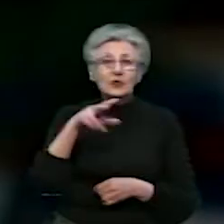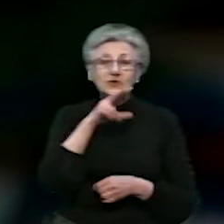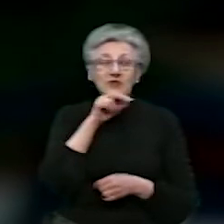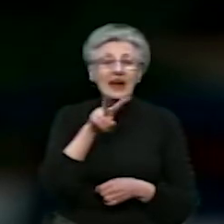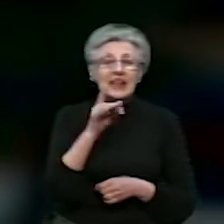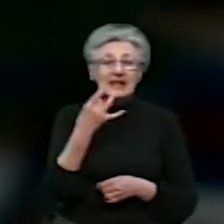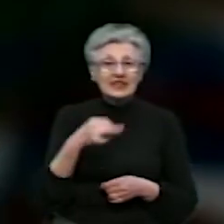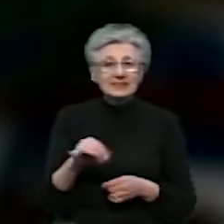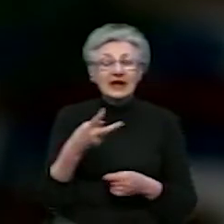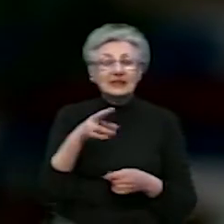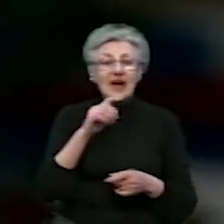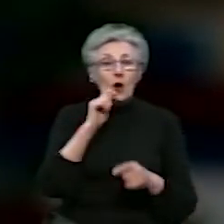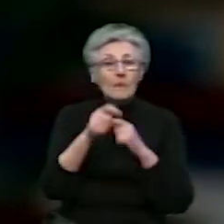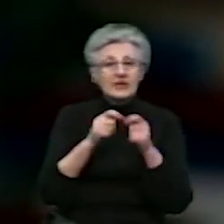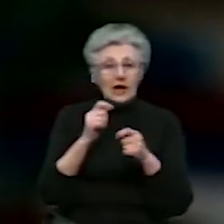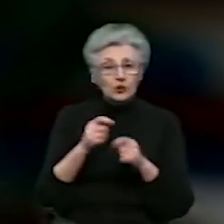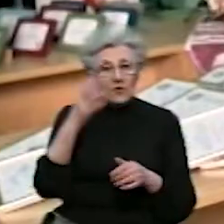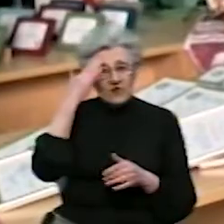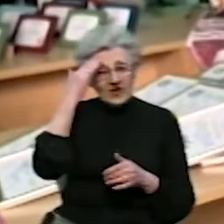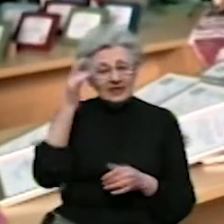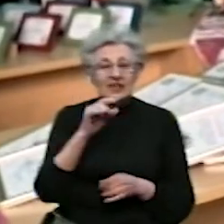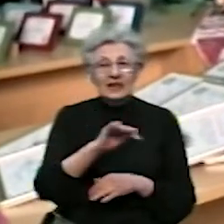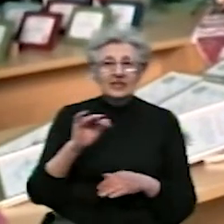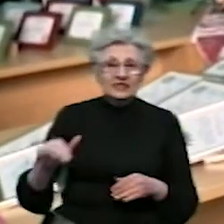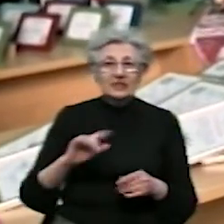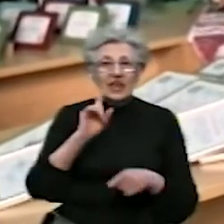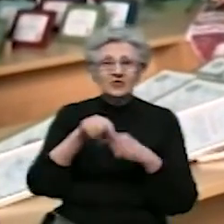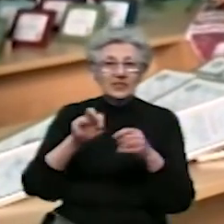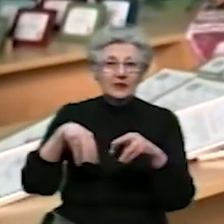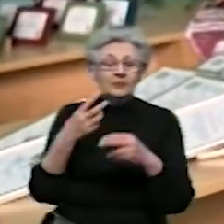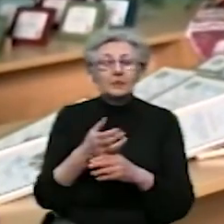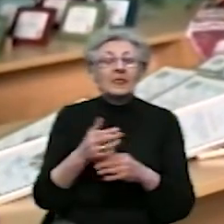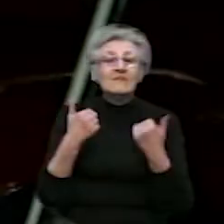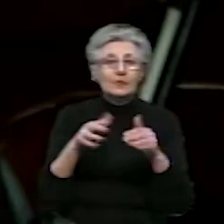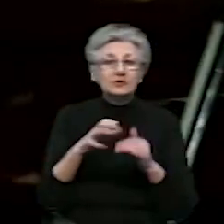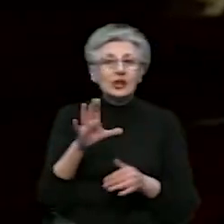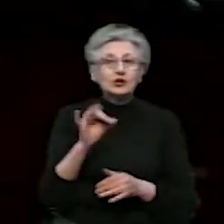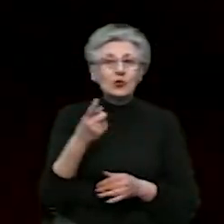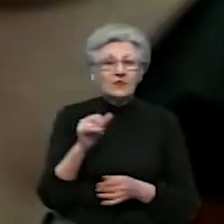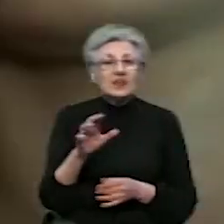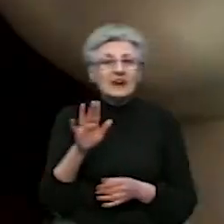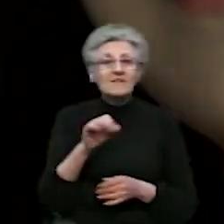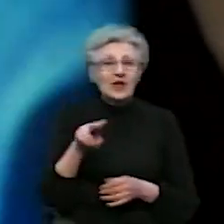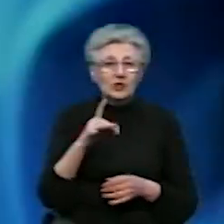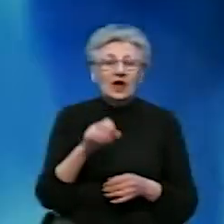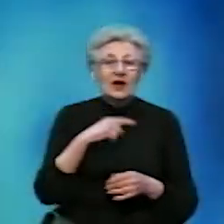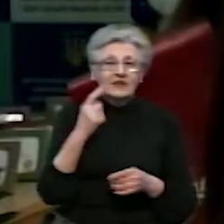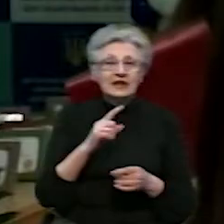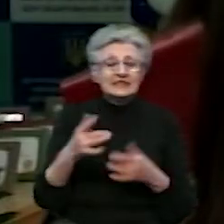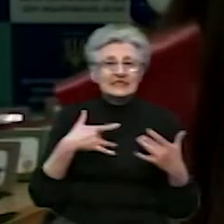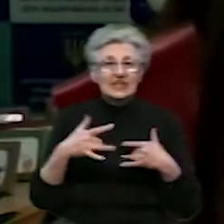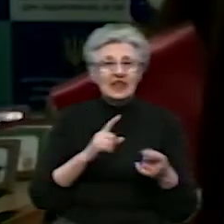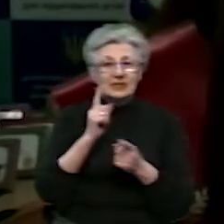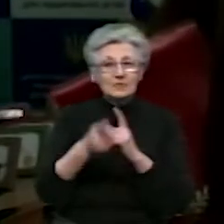для обдарованих дітей транслюють через Facebook-сторінку. Випускниця Софія Федоряк каже, сценарій змінювали за тиждень до свята.